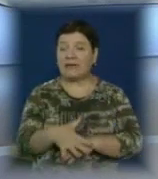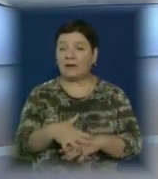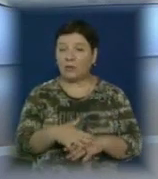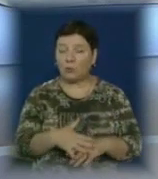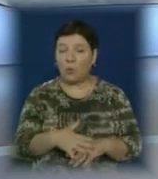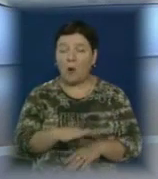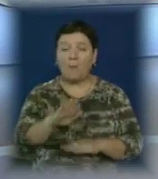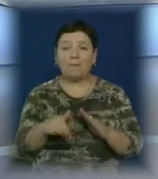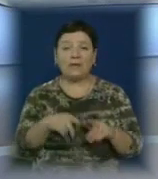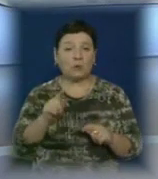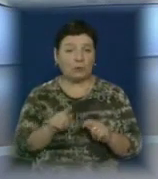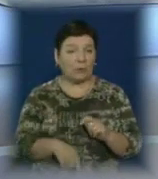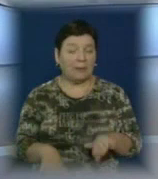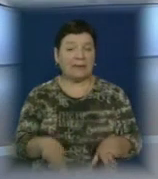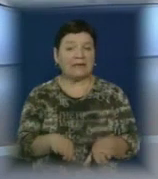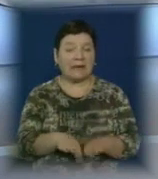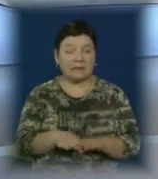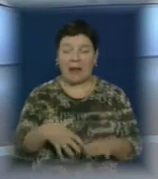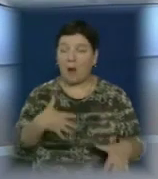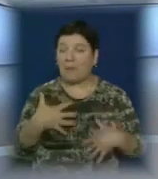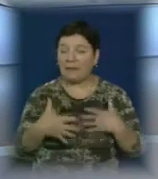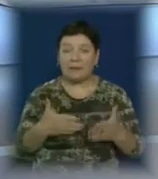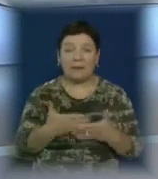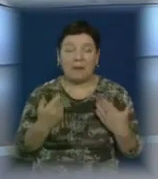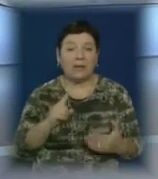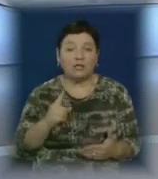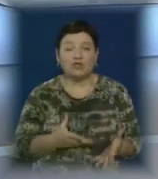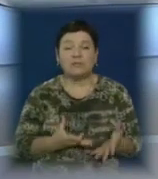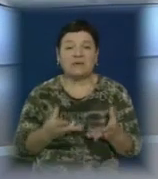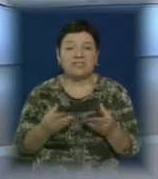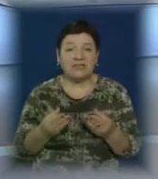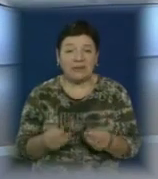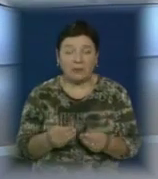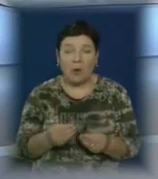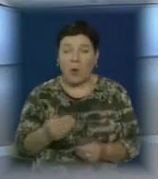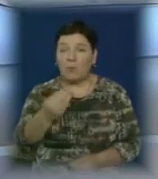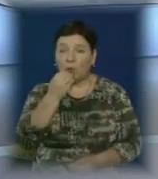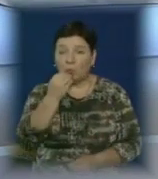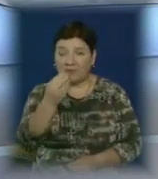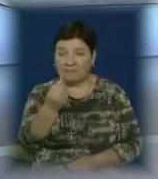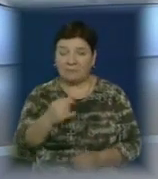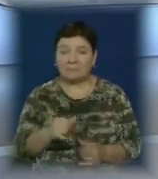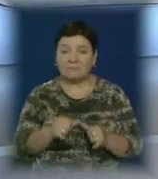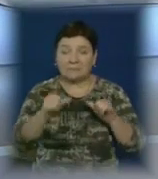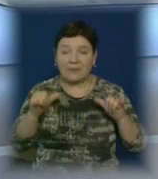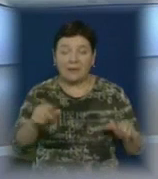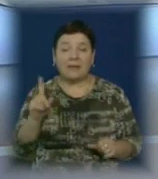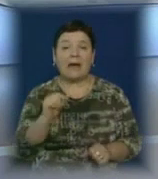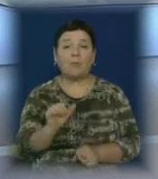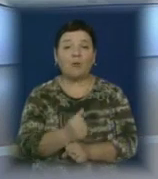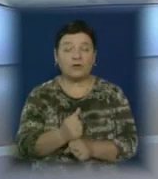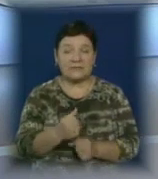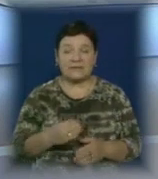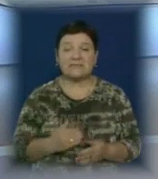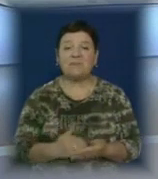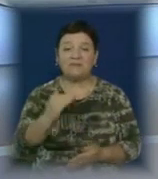під контролем. Відтак, підстав для паніки немає. Що спричинило зростання вартості продуктів та як на Закарпатті борються із підвищенням